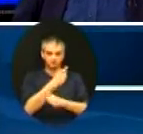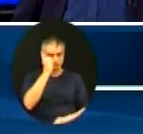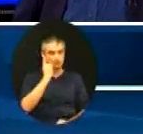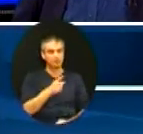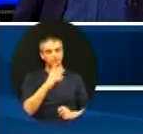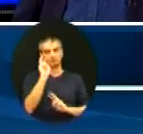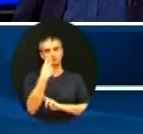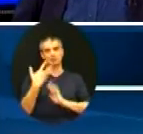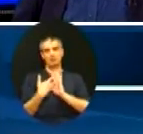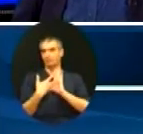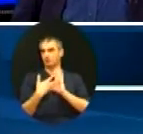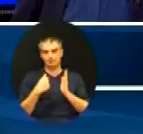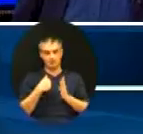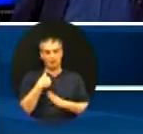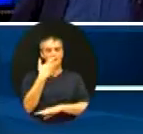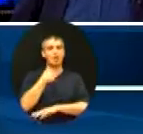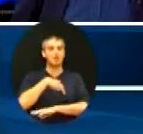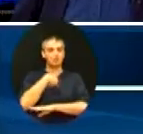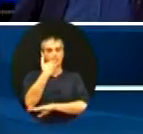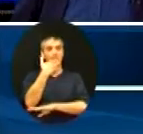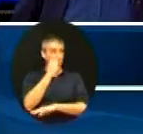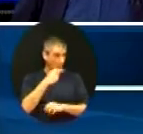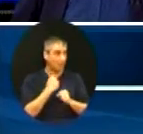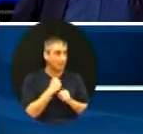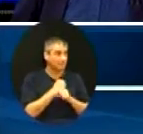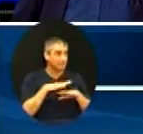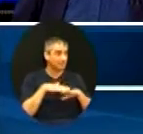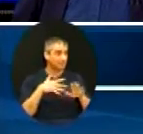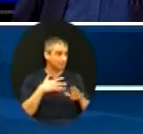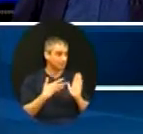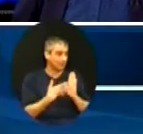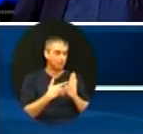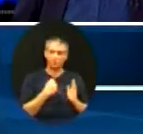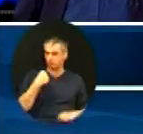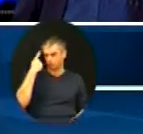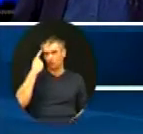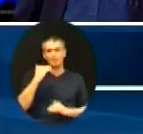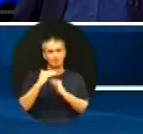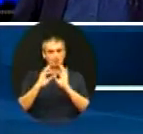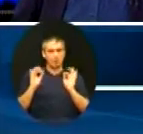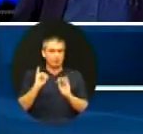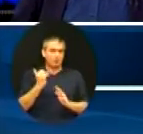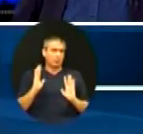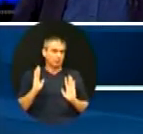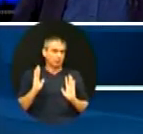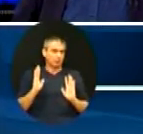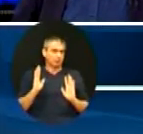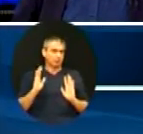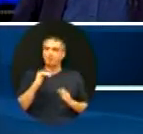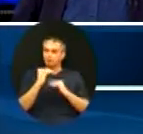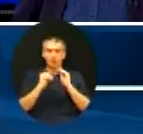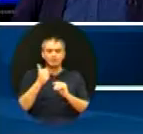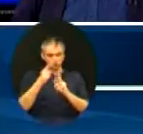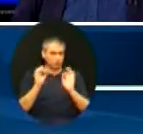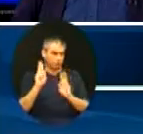צריך להיחקר, כי אנחנו מדינה שיש בה... הוא יכול לתפקד תוך כדי החקירה? אני חושבת שבשלבים הראשונים כן. כן, אני חושבת